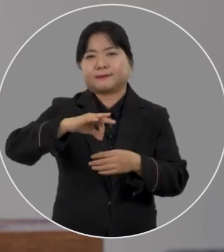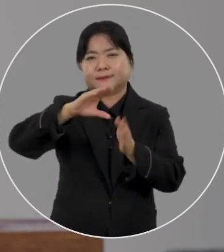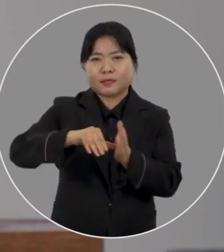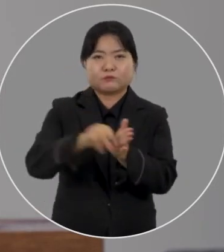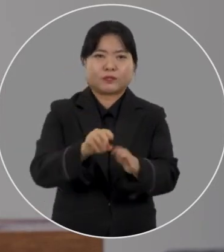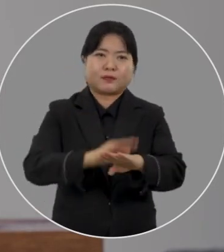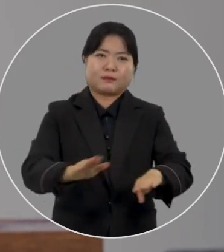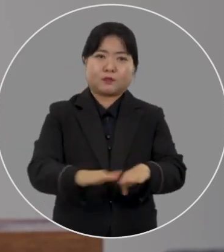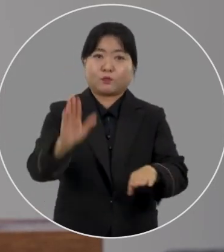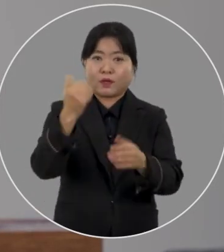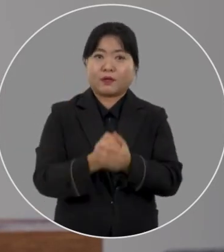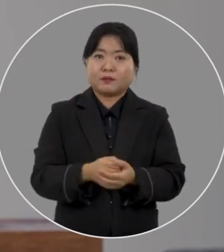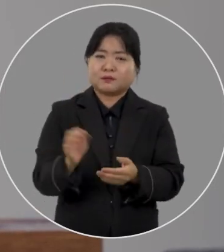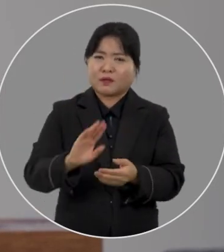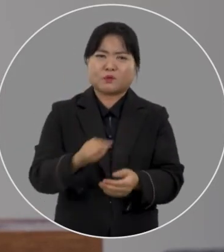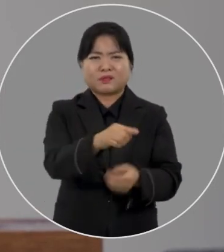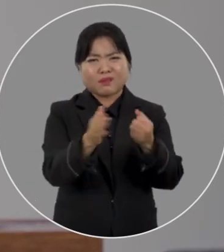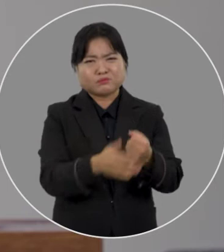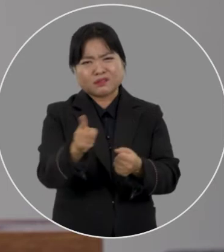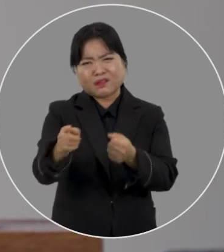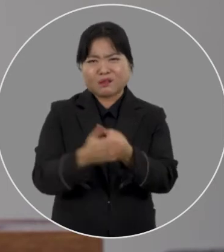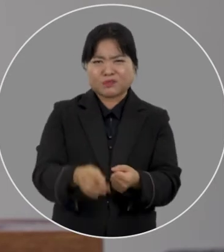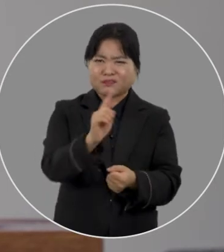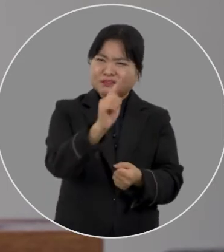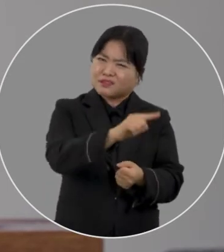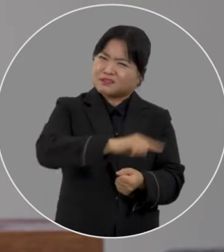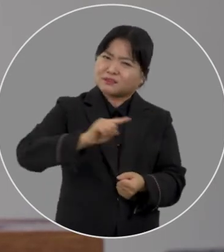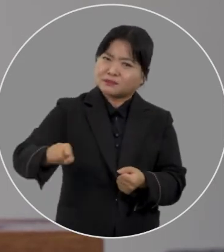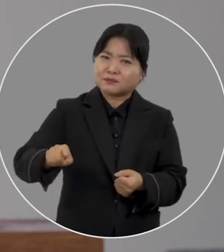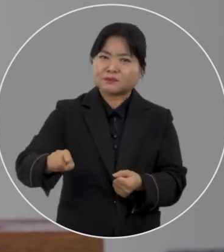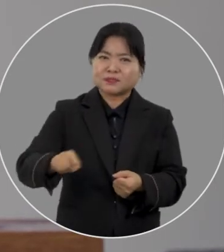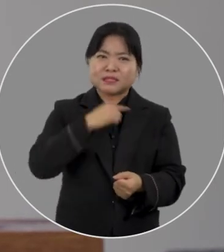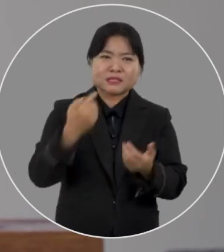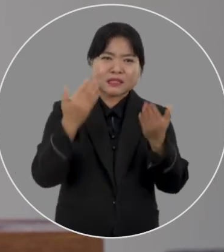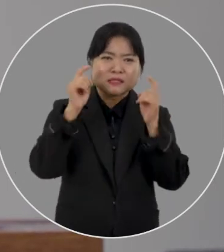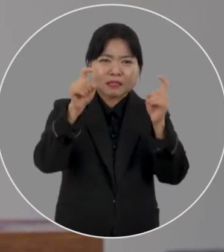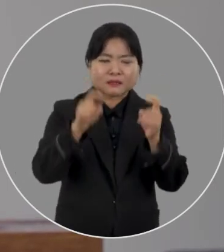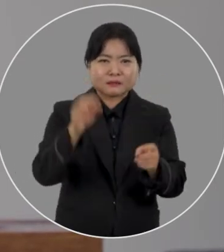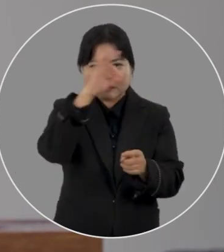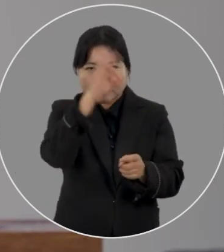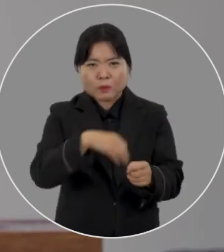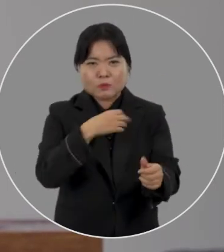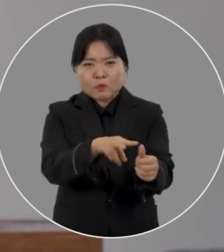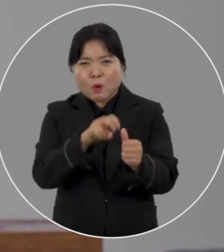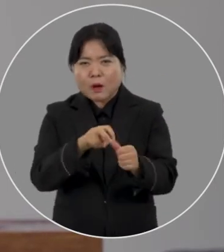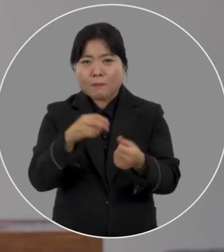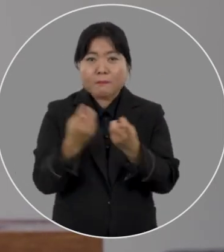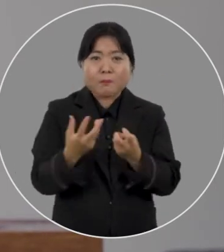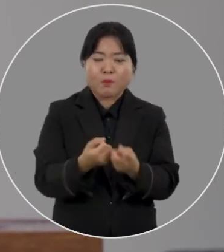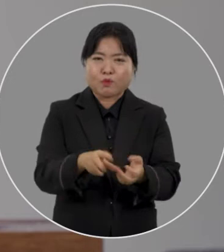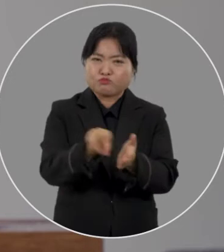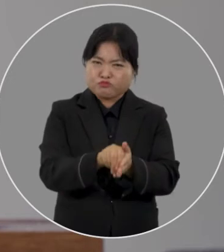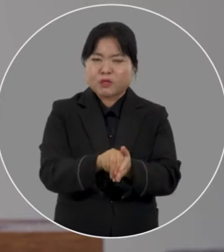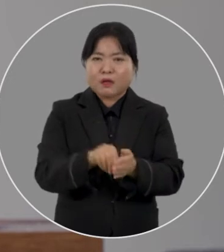문제가 해결되는 건데 그게 아니라 쟤 때문이야 이렇게 자꾸 희생양을 찾고 혐오하는 방식으로 문제가